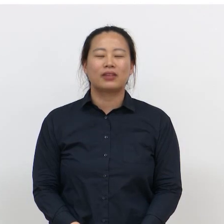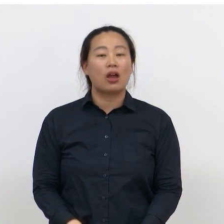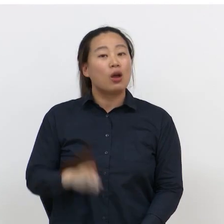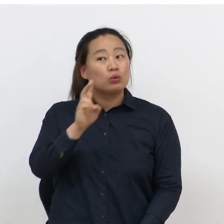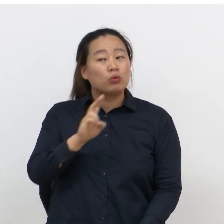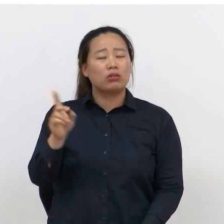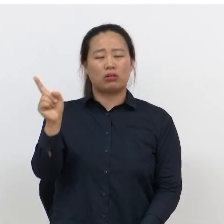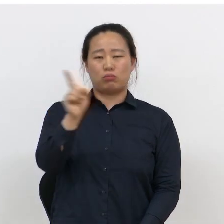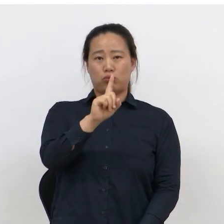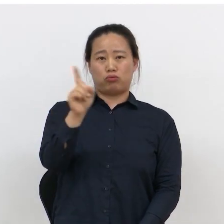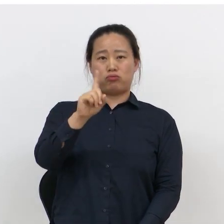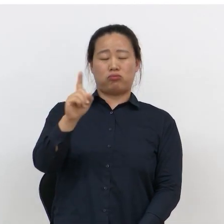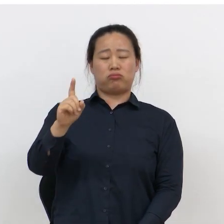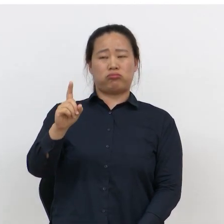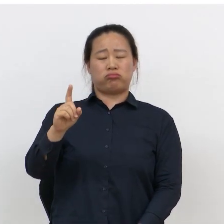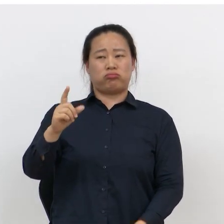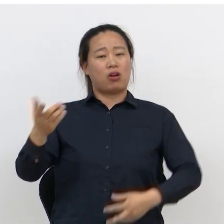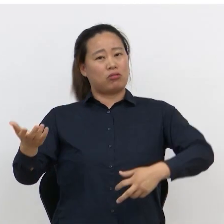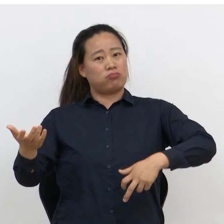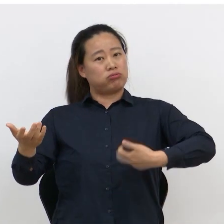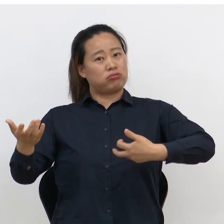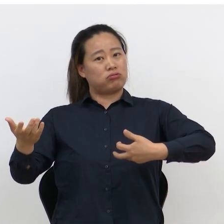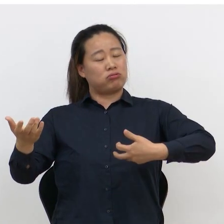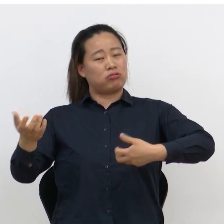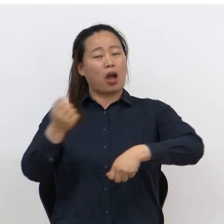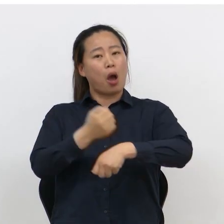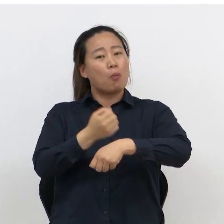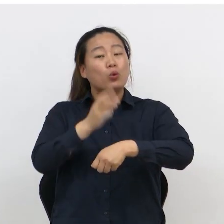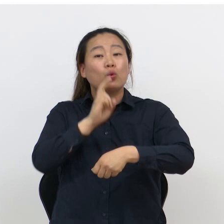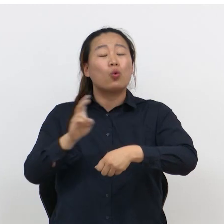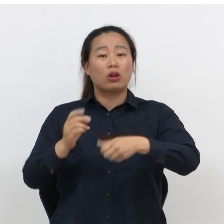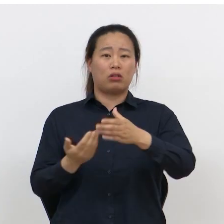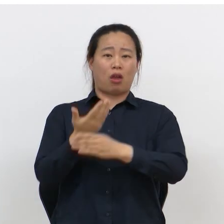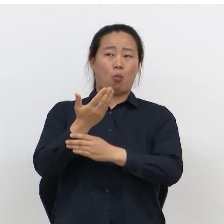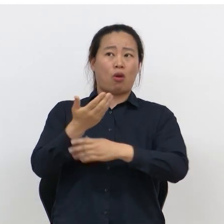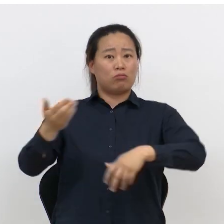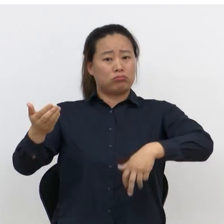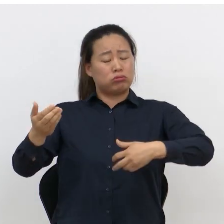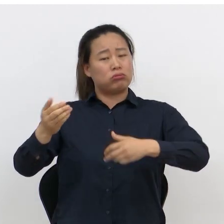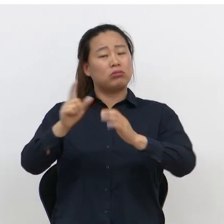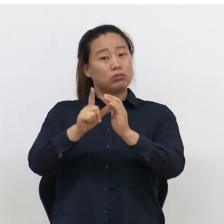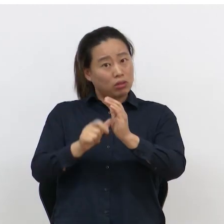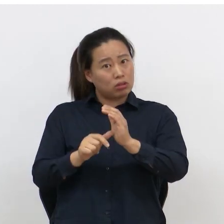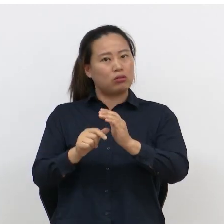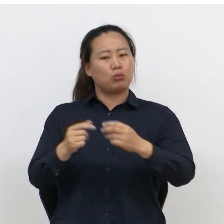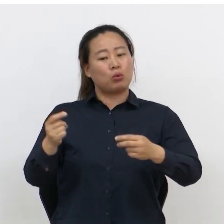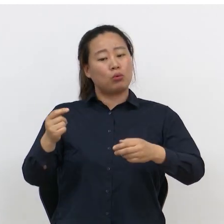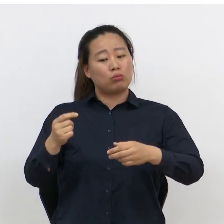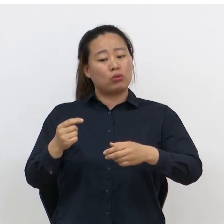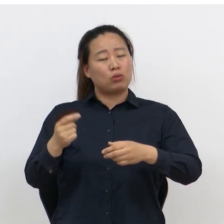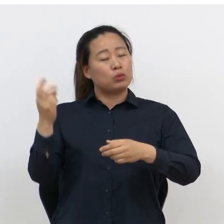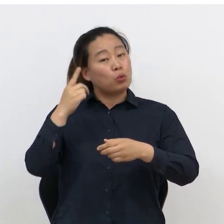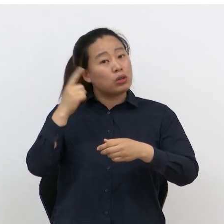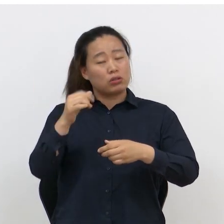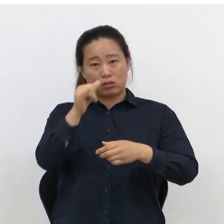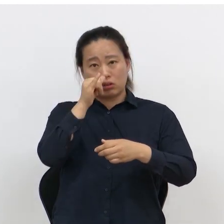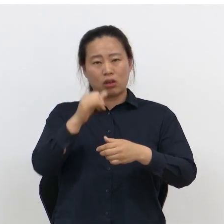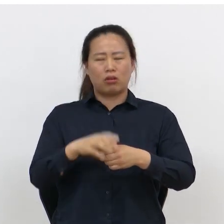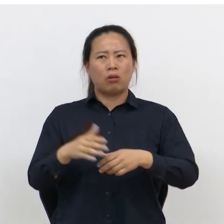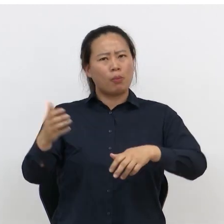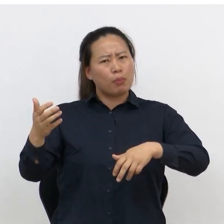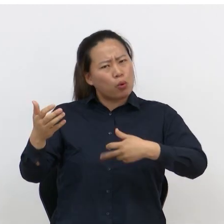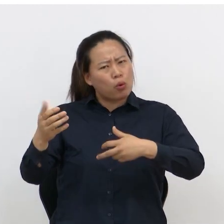소리란 무엇인가? 기타 줄을 튕기면 이렇게 소리가 납니다. 줄만 튕겼는데 왜 소리가 날까요? 줄을 튕겼을